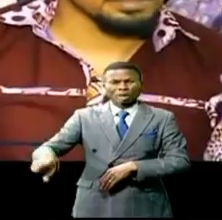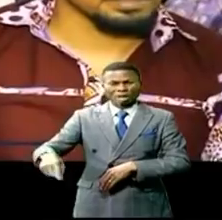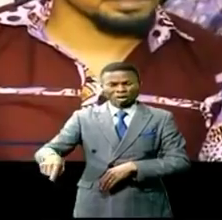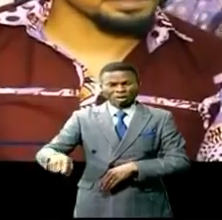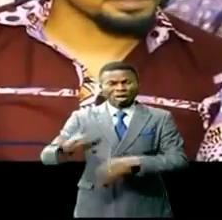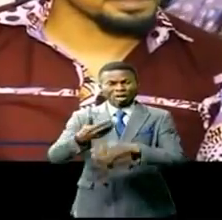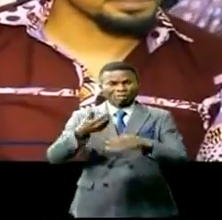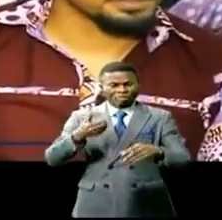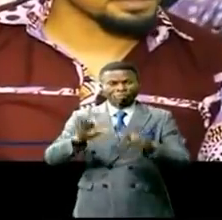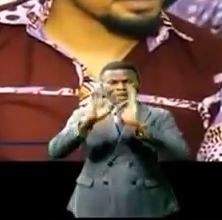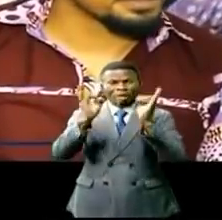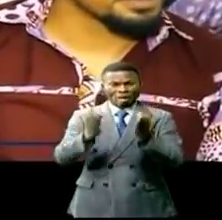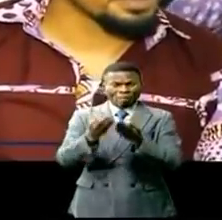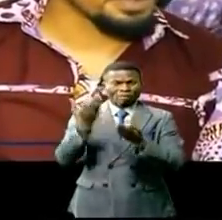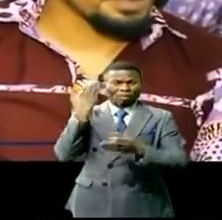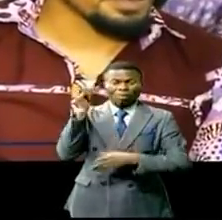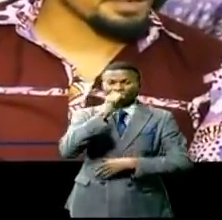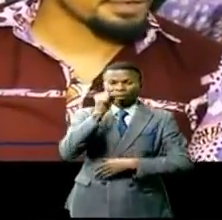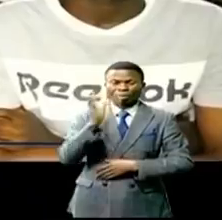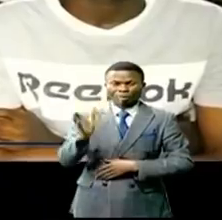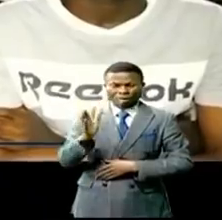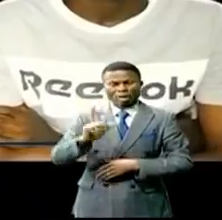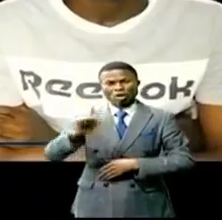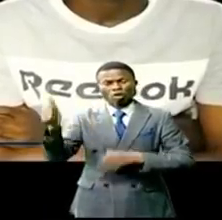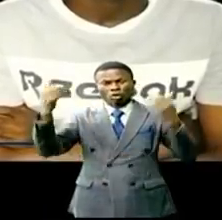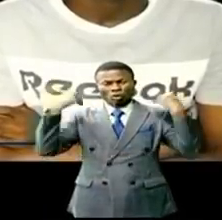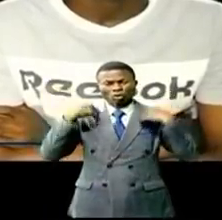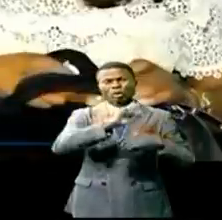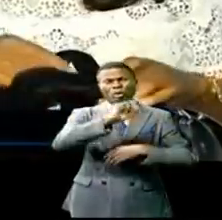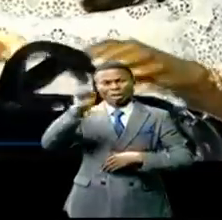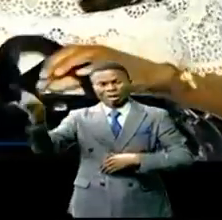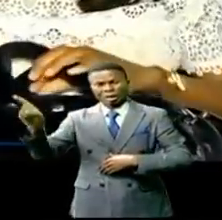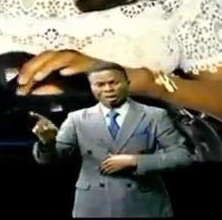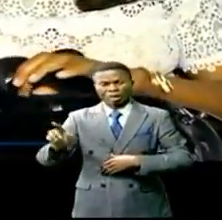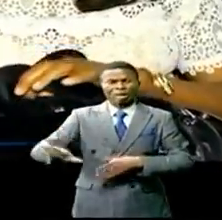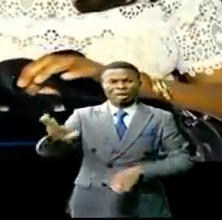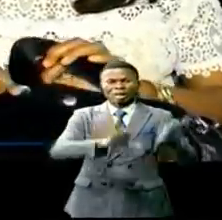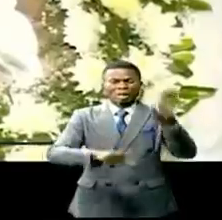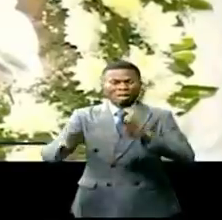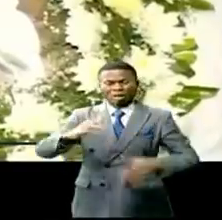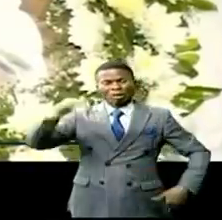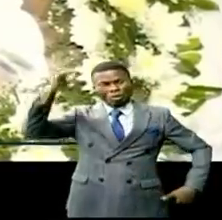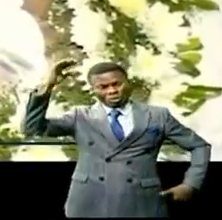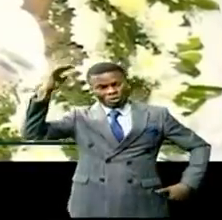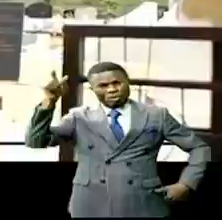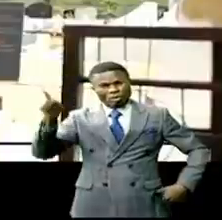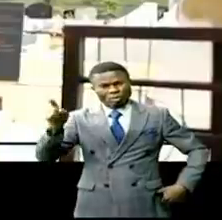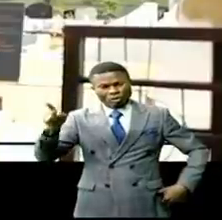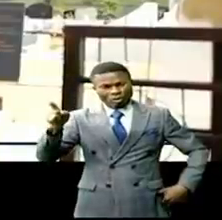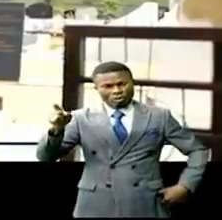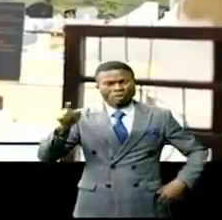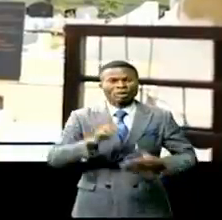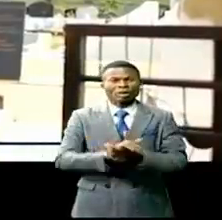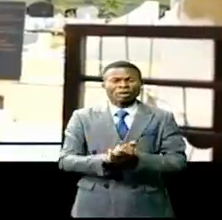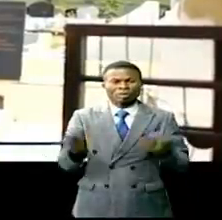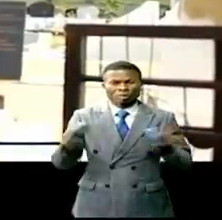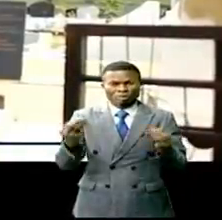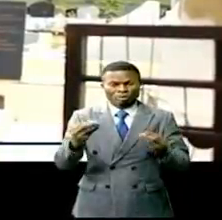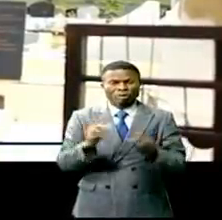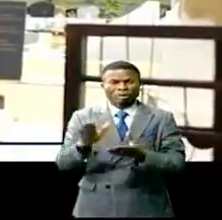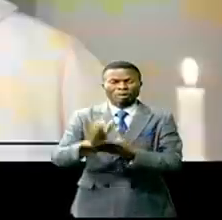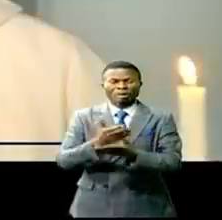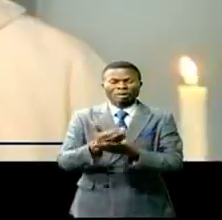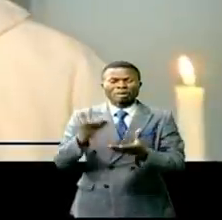sa famille biologique et autres personnalités se sont rendues à la tombe de l'illustré disparue à la nécropole entre terre et